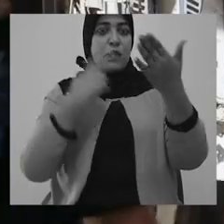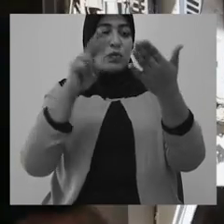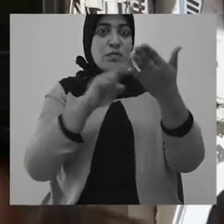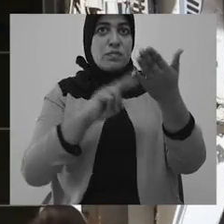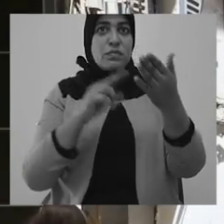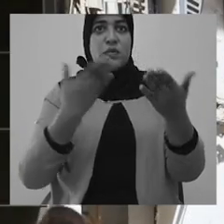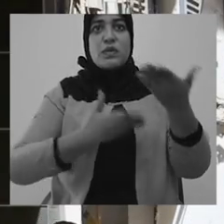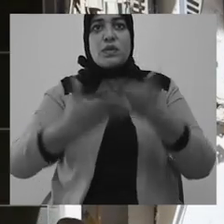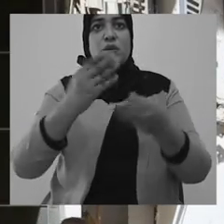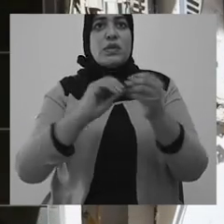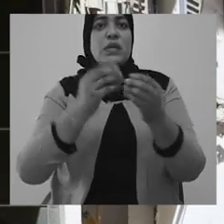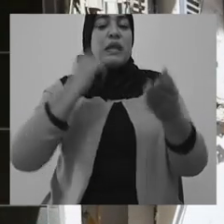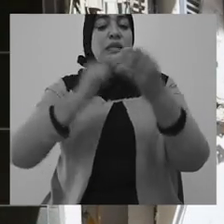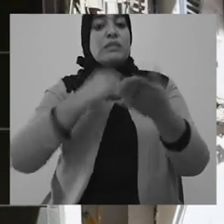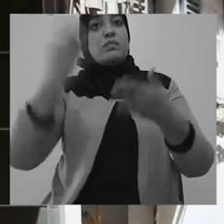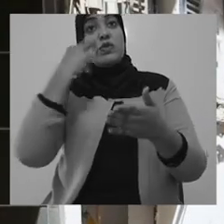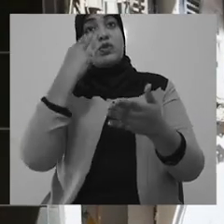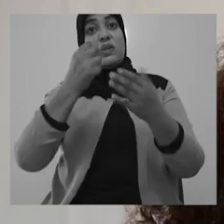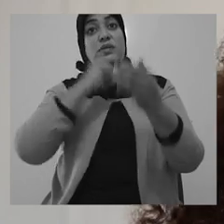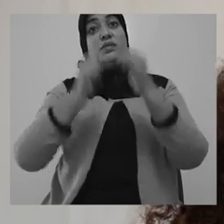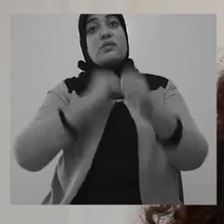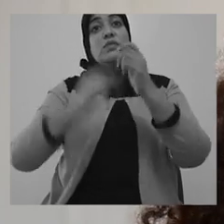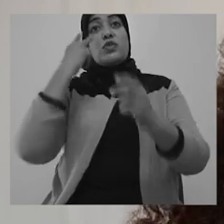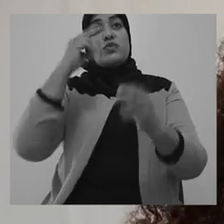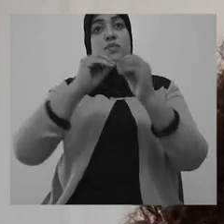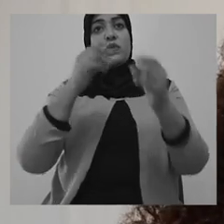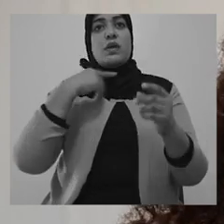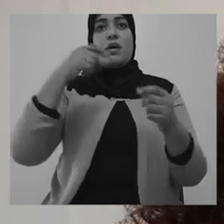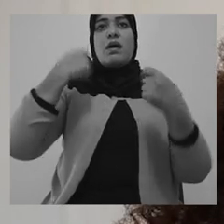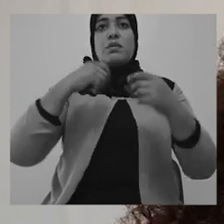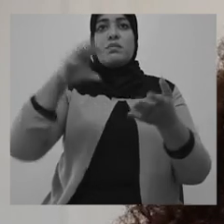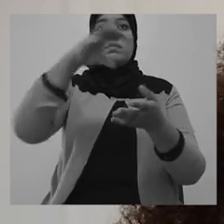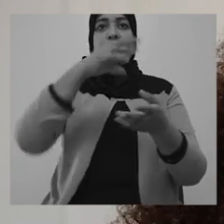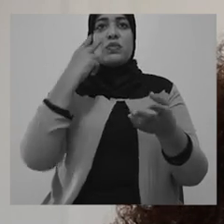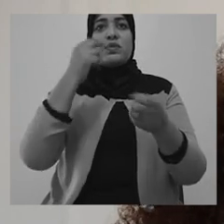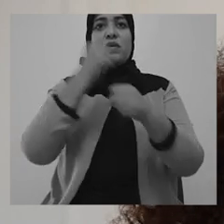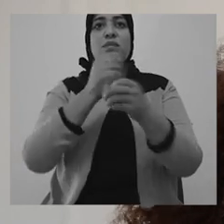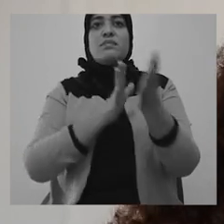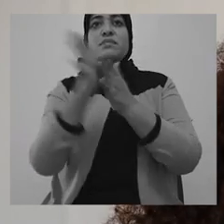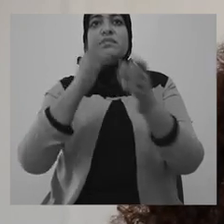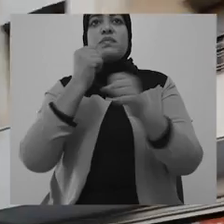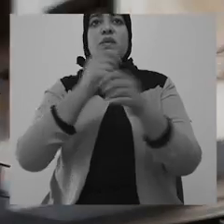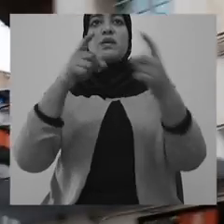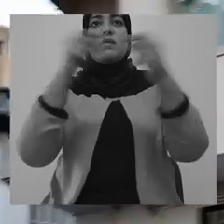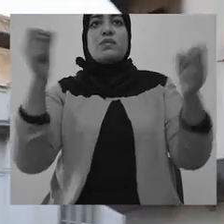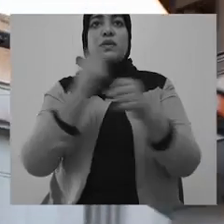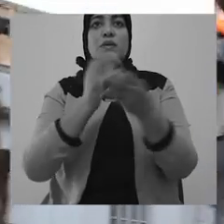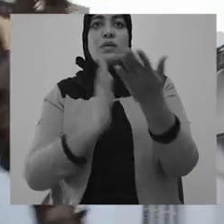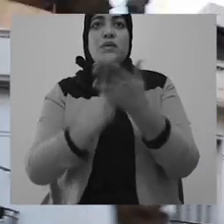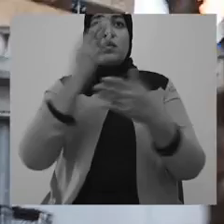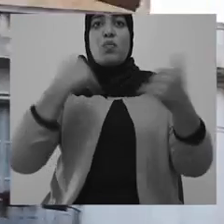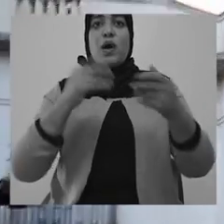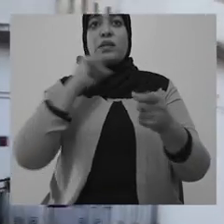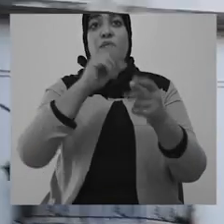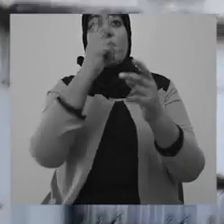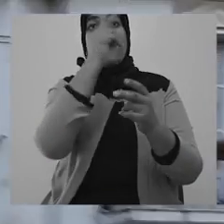Le projet Decide vient en fait dans un contexte où toute la région a connu de changements profonds. Je donnerai juste